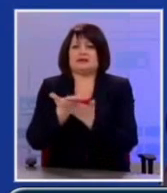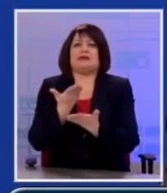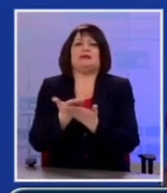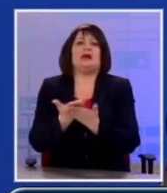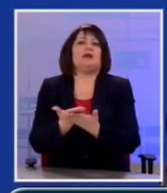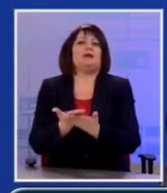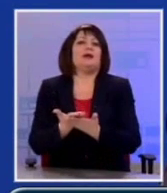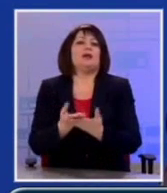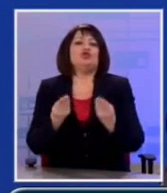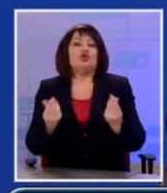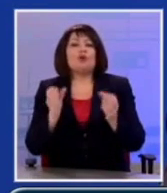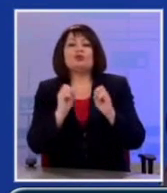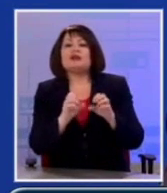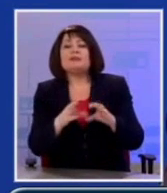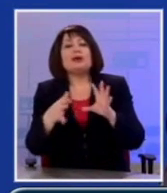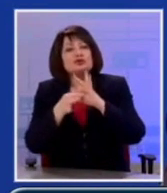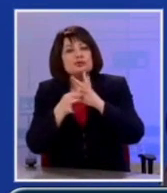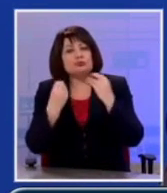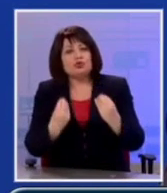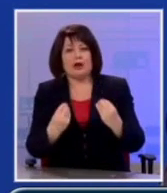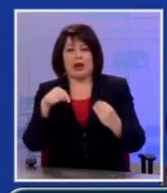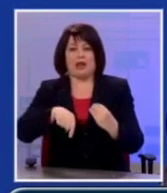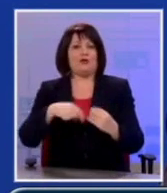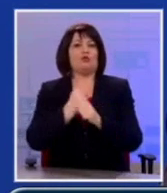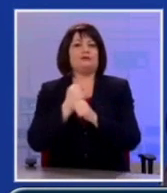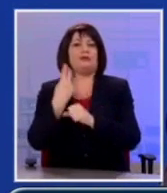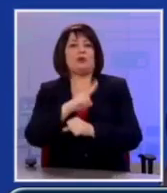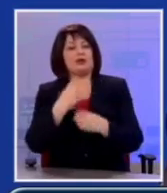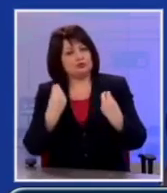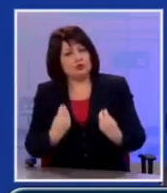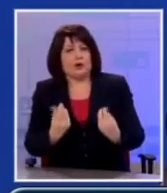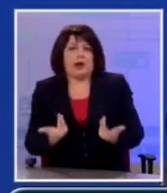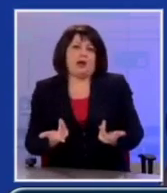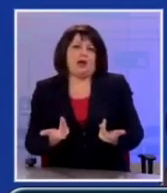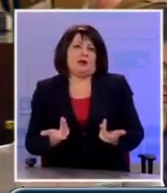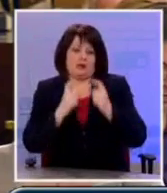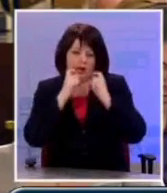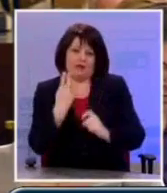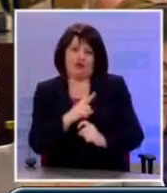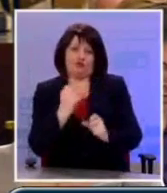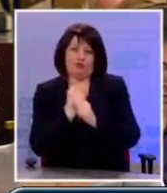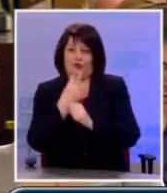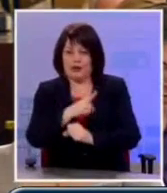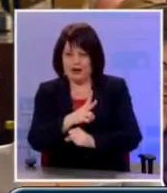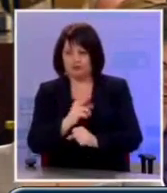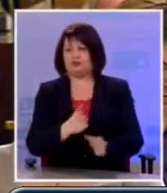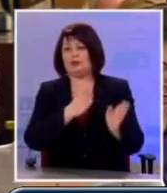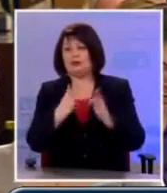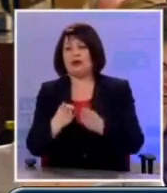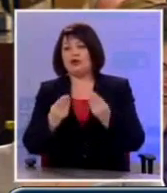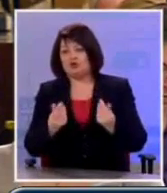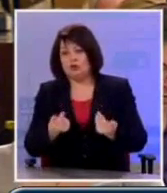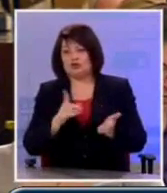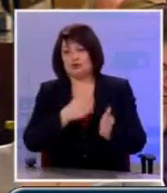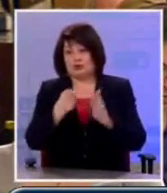την καλύτερη ενημέρωση και την καλύτερη επιτέλεση του καθήκοντός σας. Από την άλλη πλευρά, πρέπει να